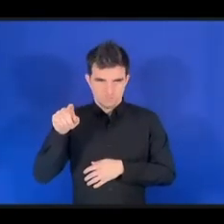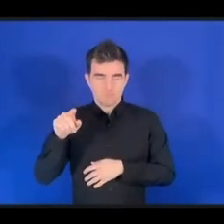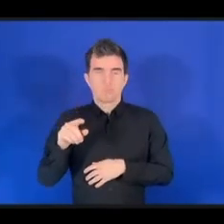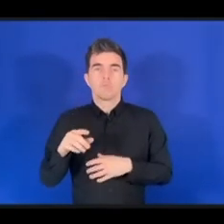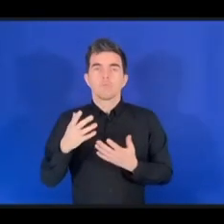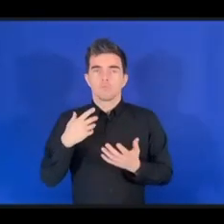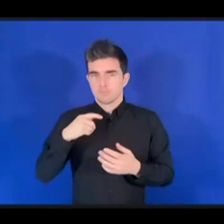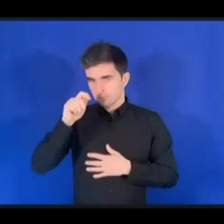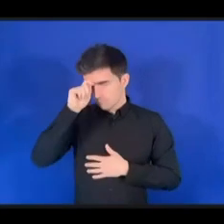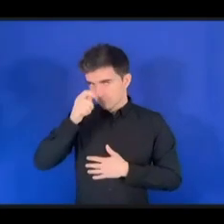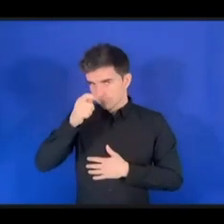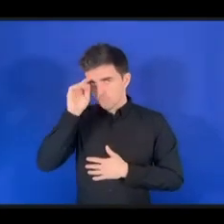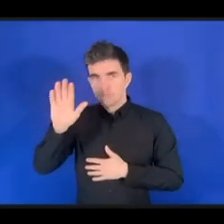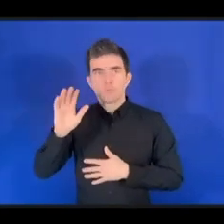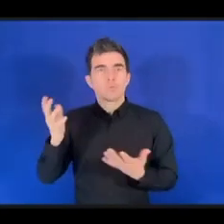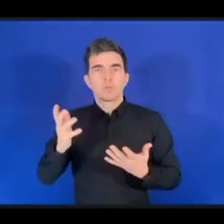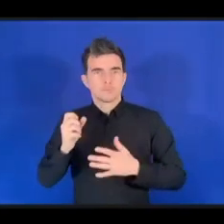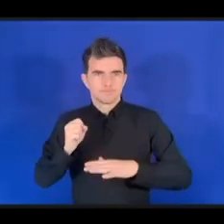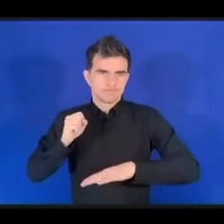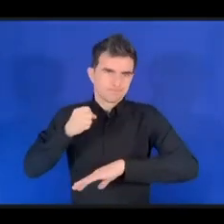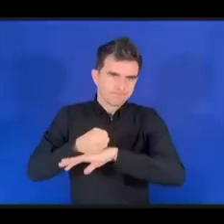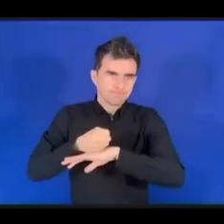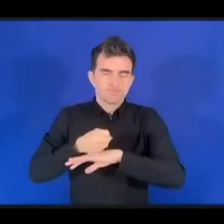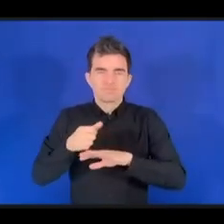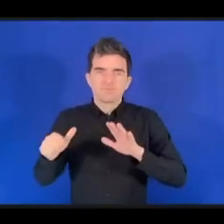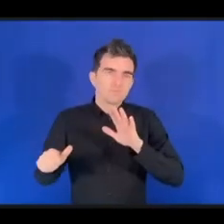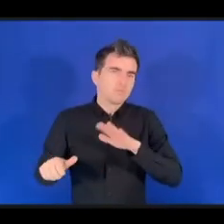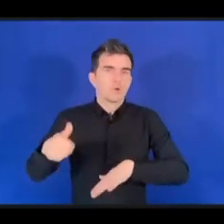他为